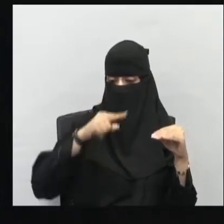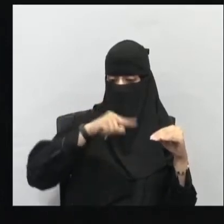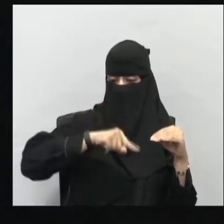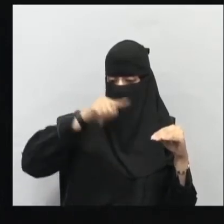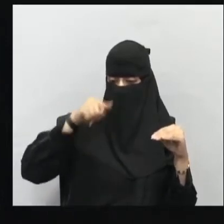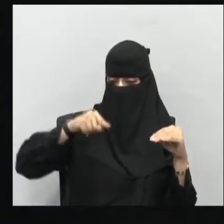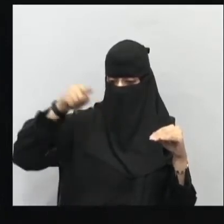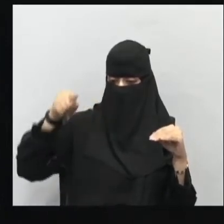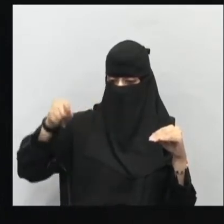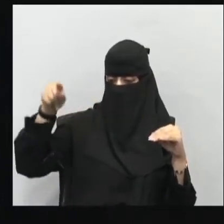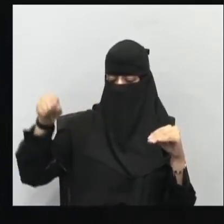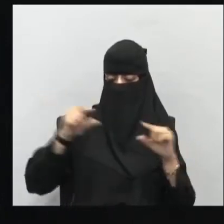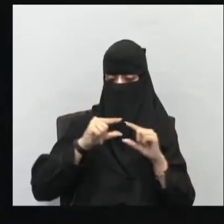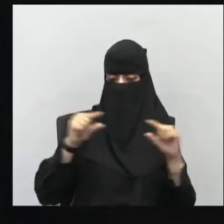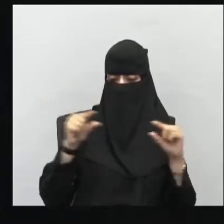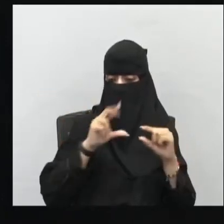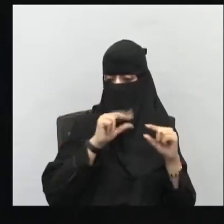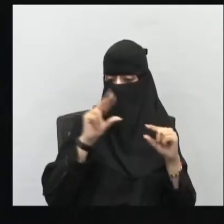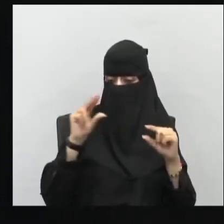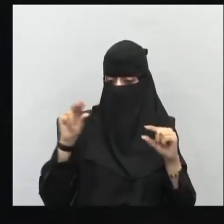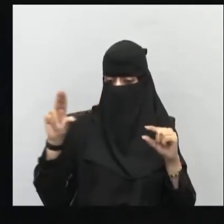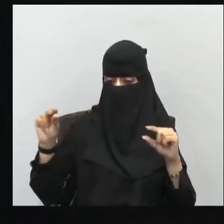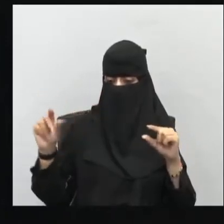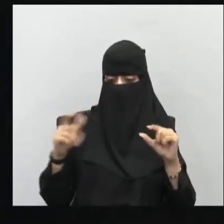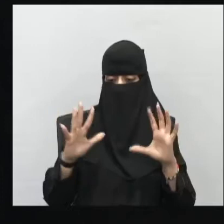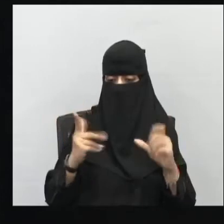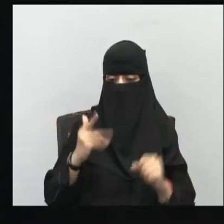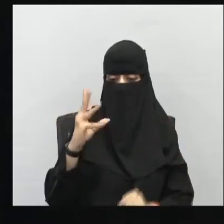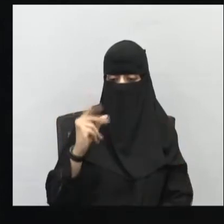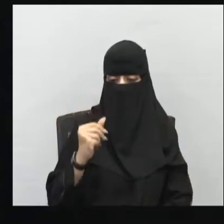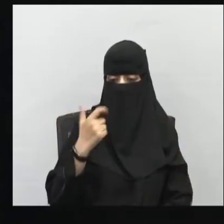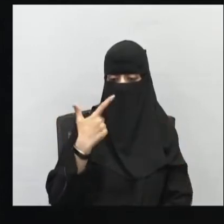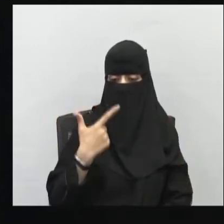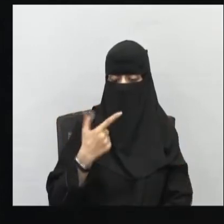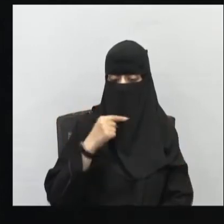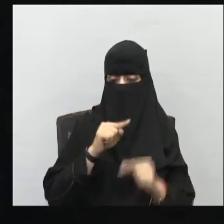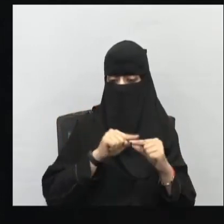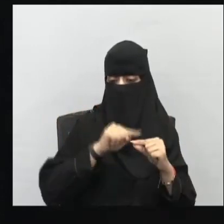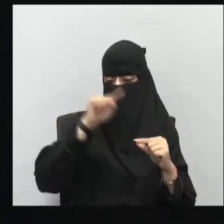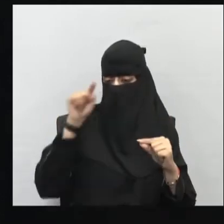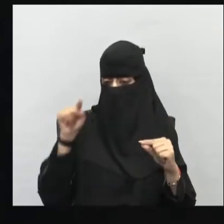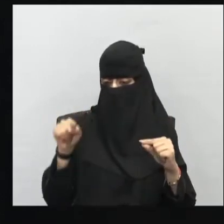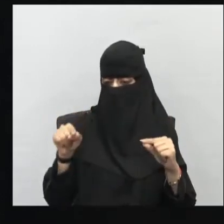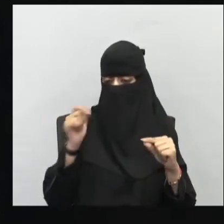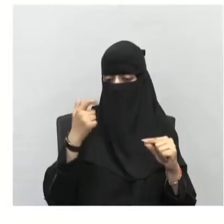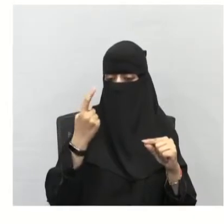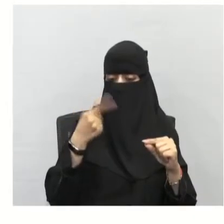إلى 7 قفزات متساوية، طول القفزة الواحدة 10. لاحظوا معي هنا،